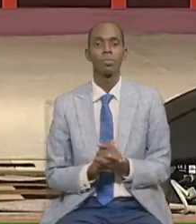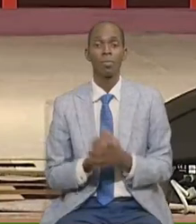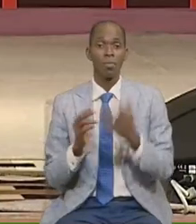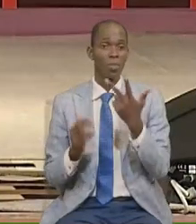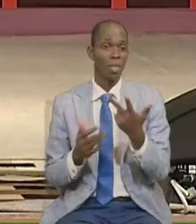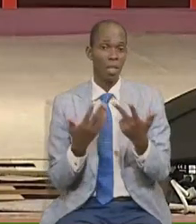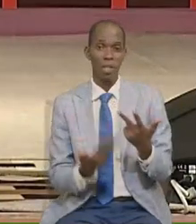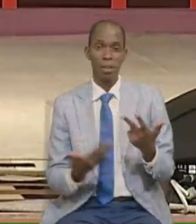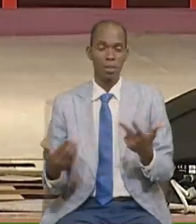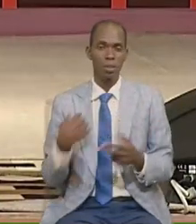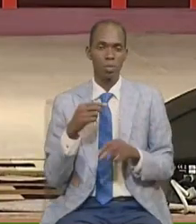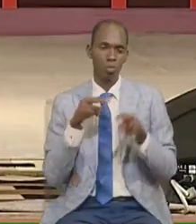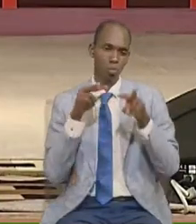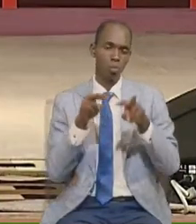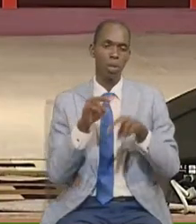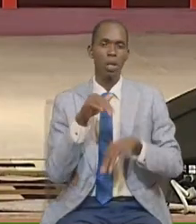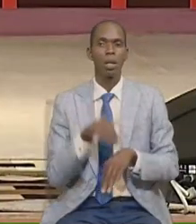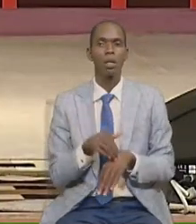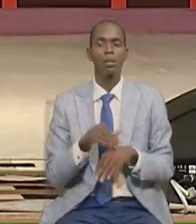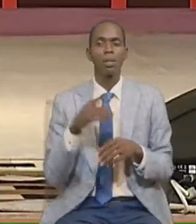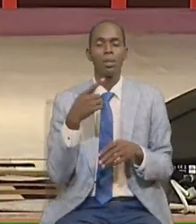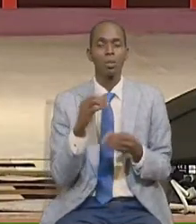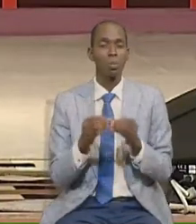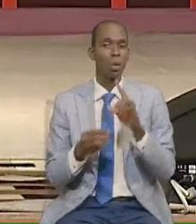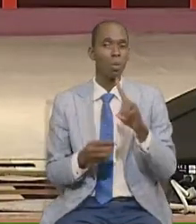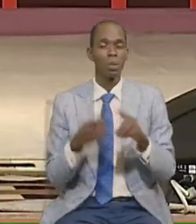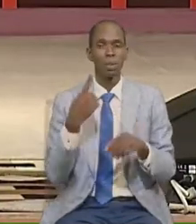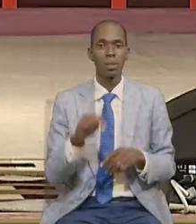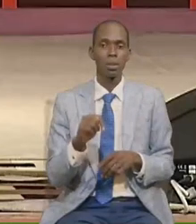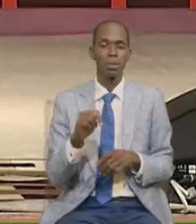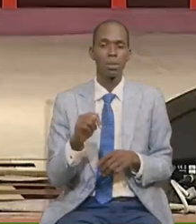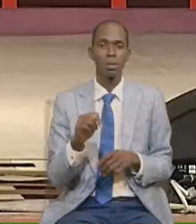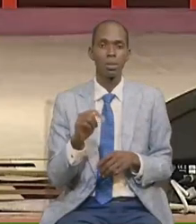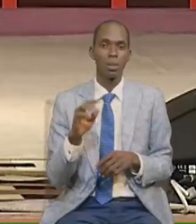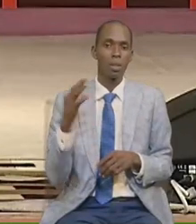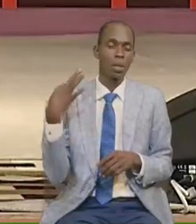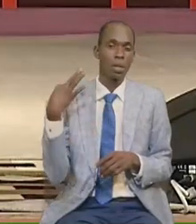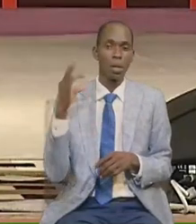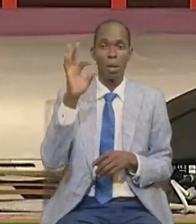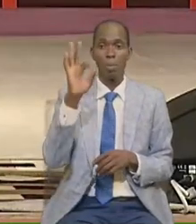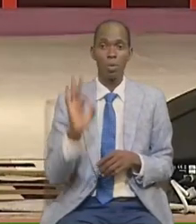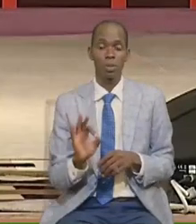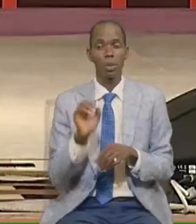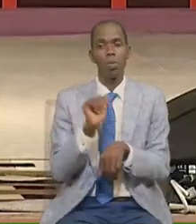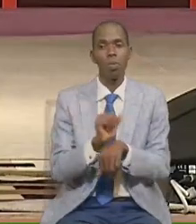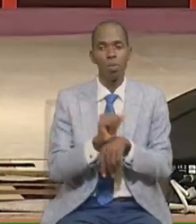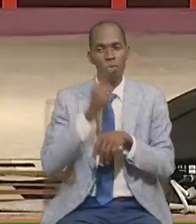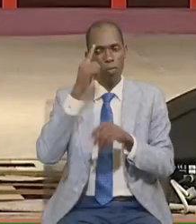considérés premièrement l'oeuvre établit pour tout vrai croyant